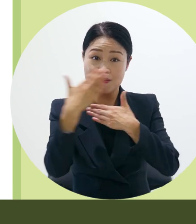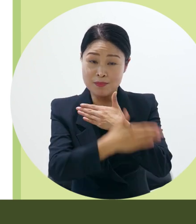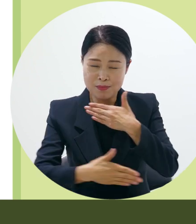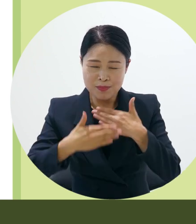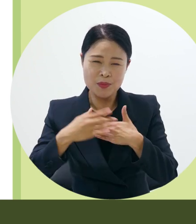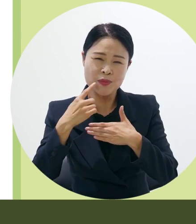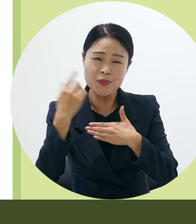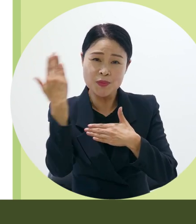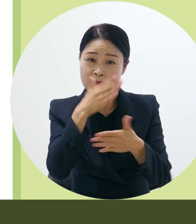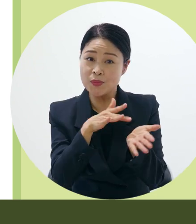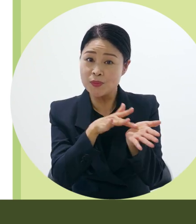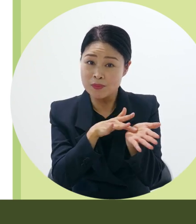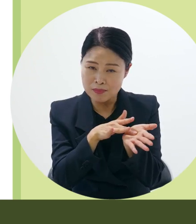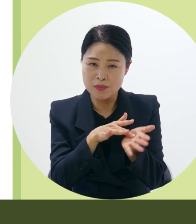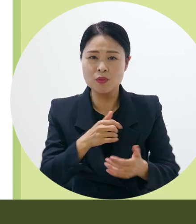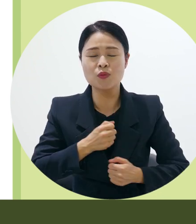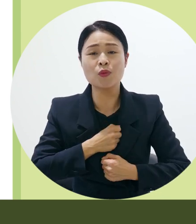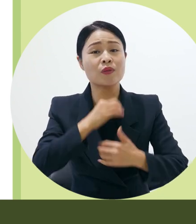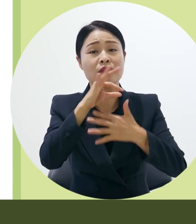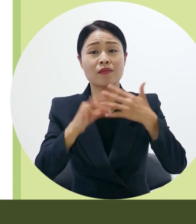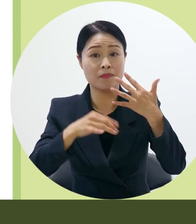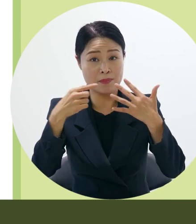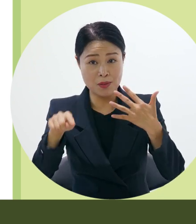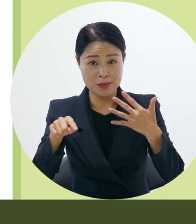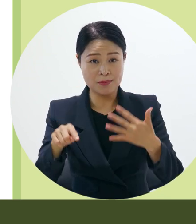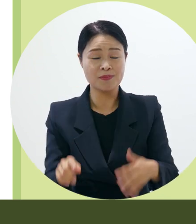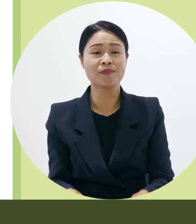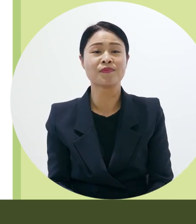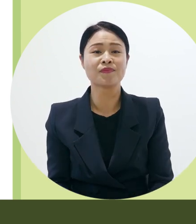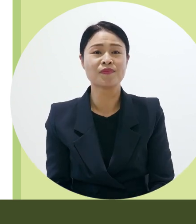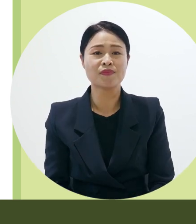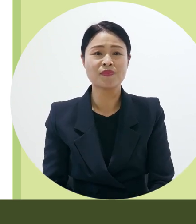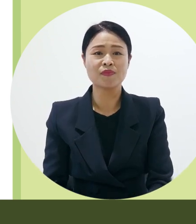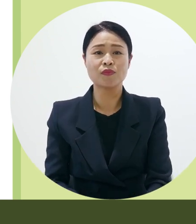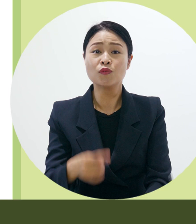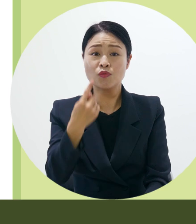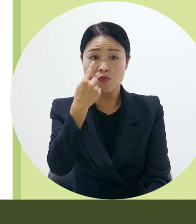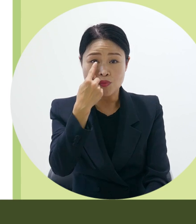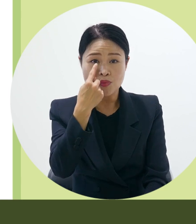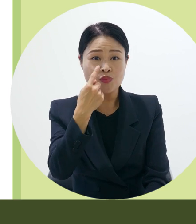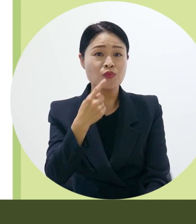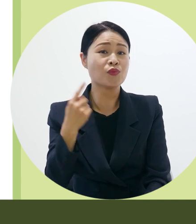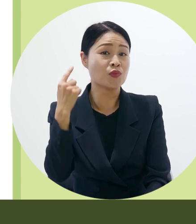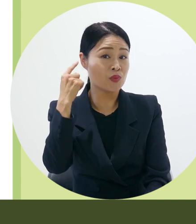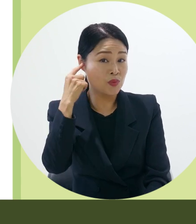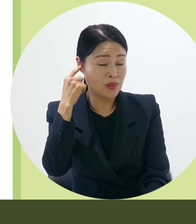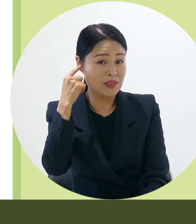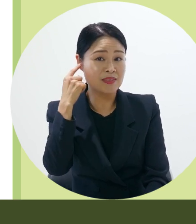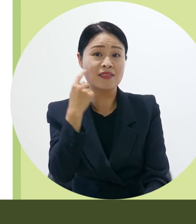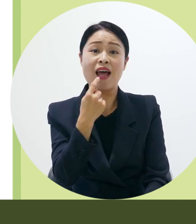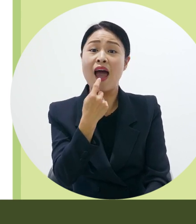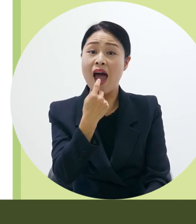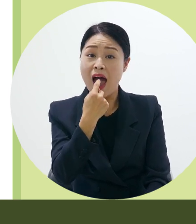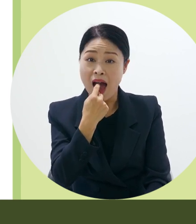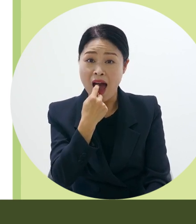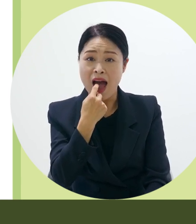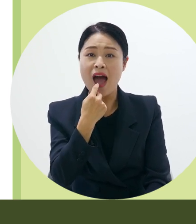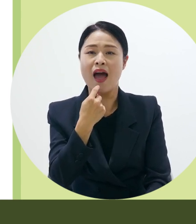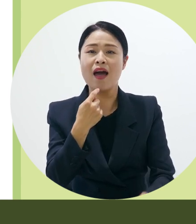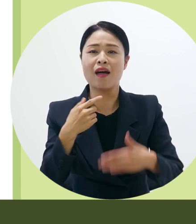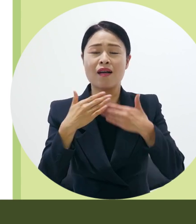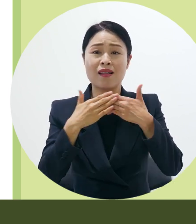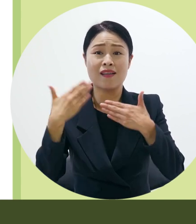외용 소독제의 사용상 주의사항은 무엇입니까? 눈 및 귀 주위, 구강